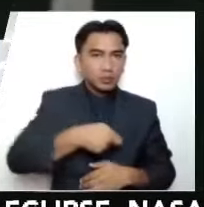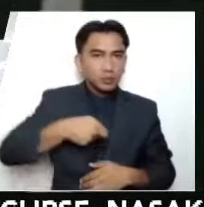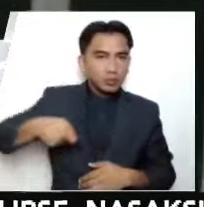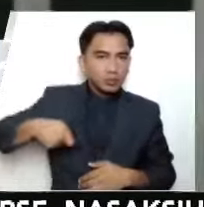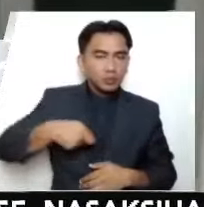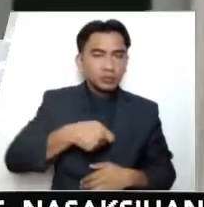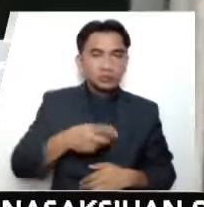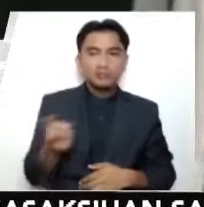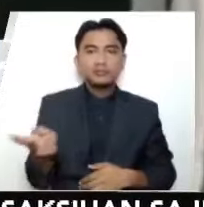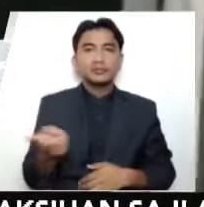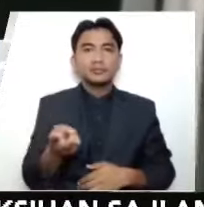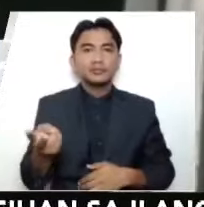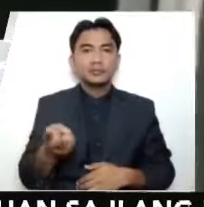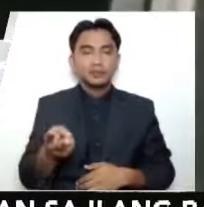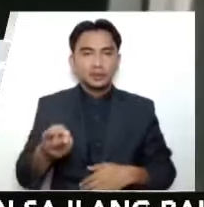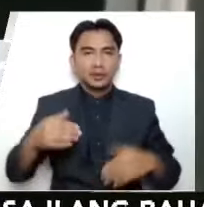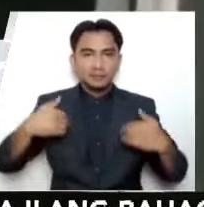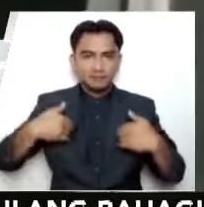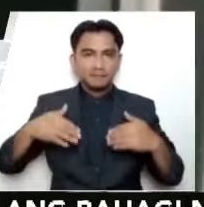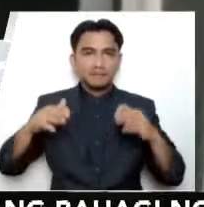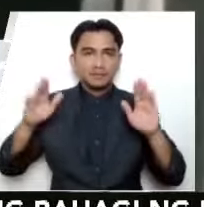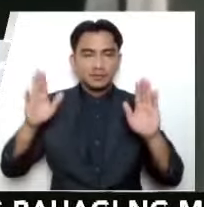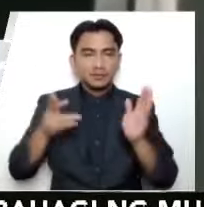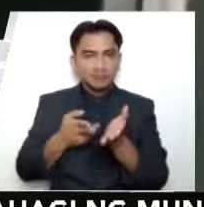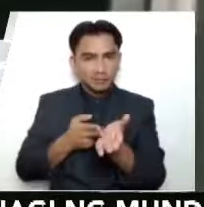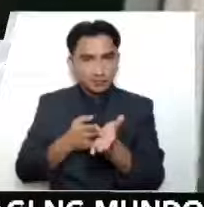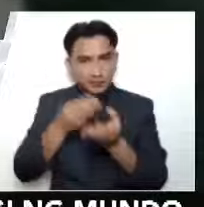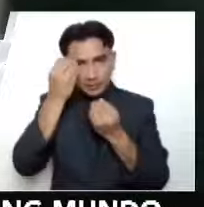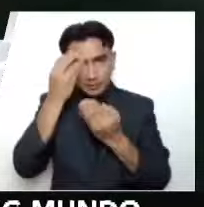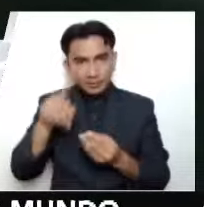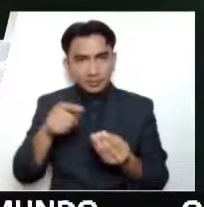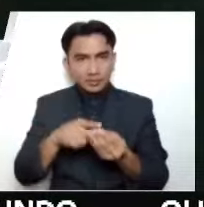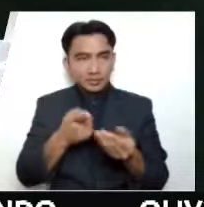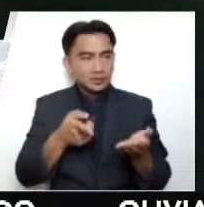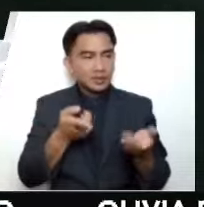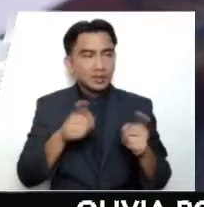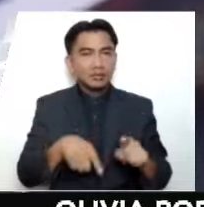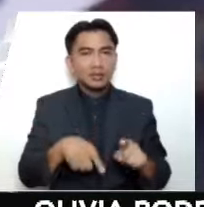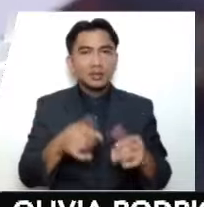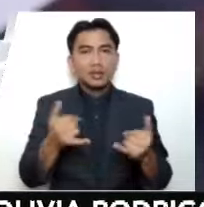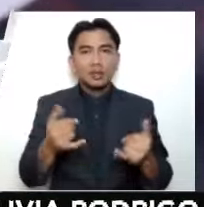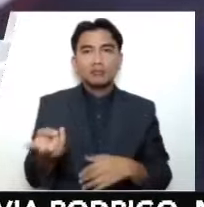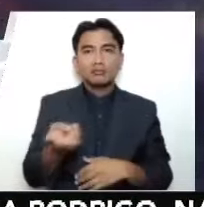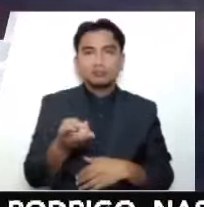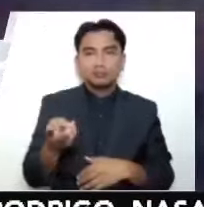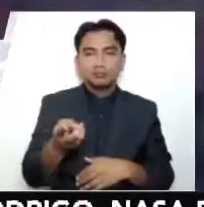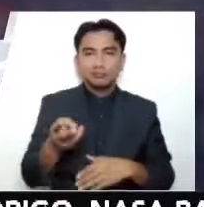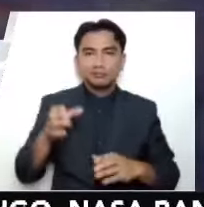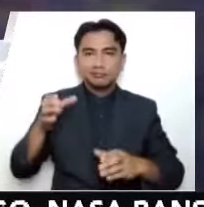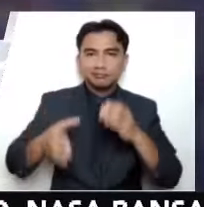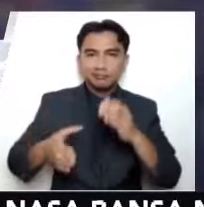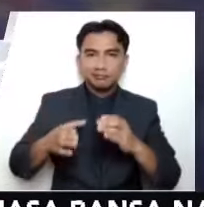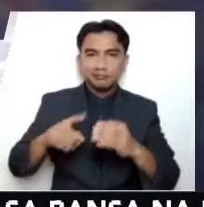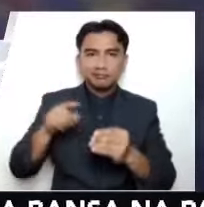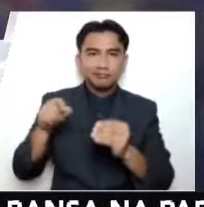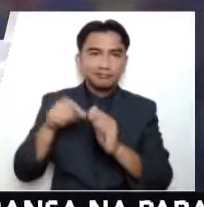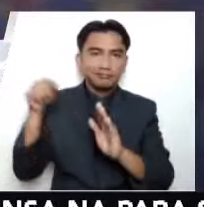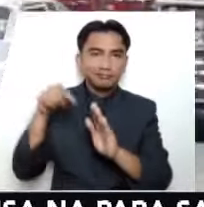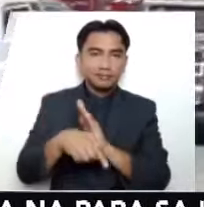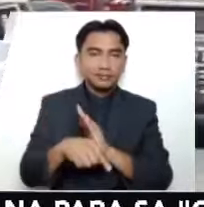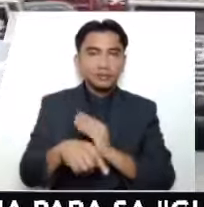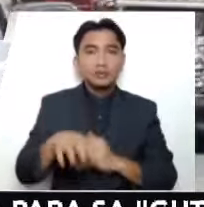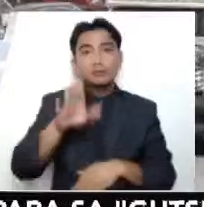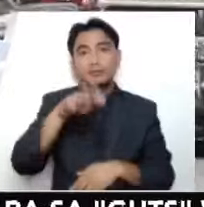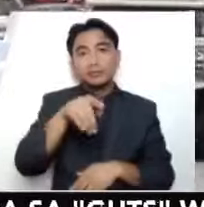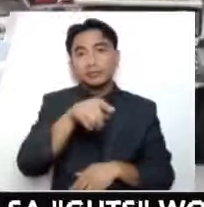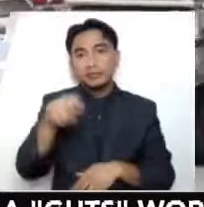tumangging humarap sa kamera pero umamin sa krimen. Maharap ang magkapatid sa kasong murder. Paalala ng pulisya, laging maging mahinahon,